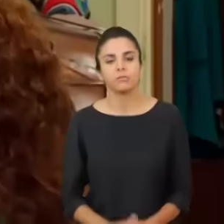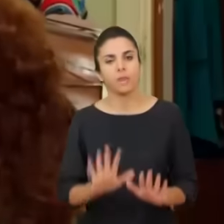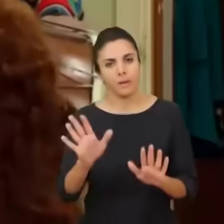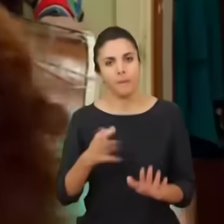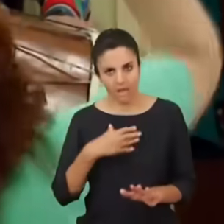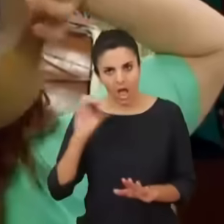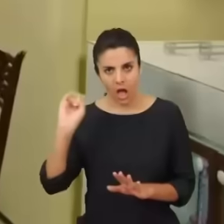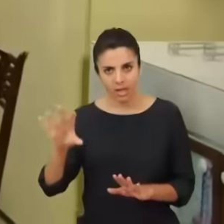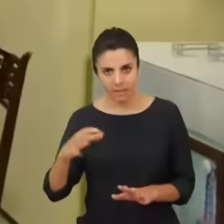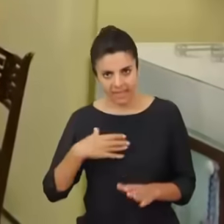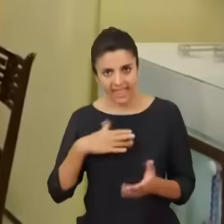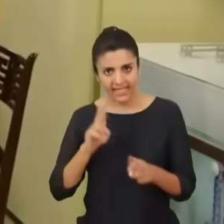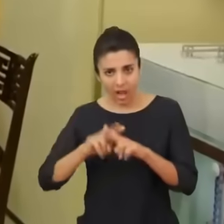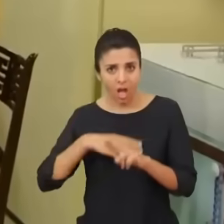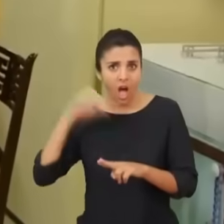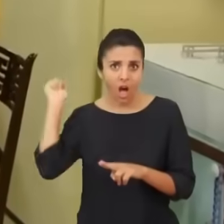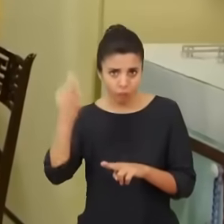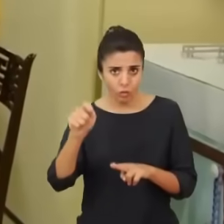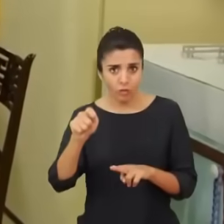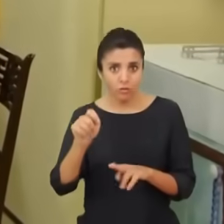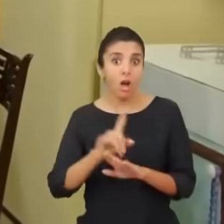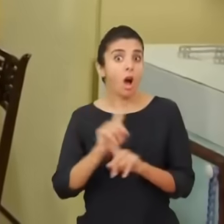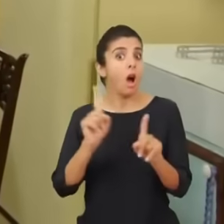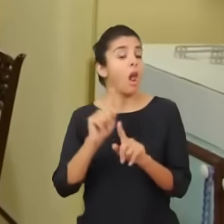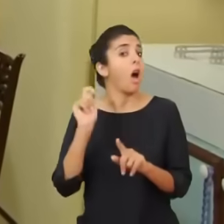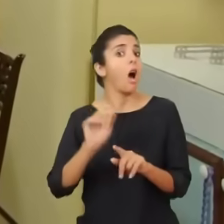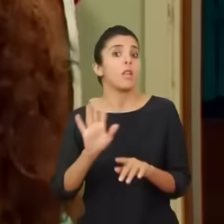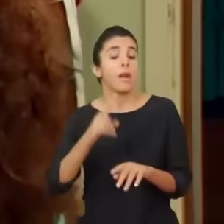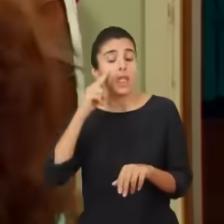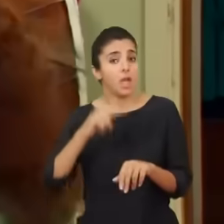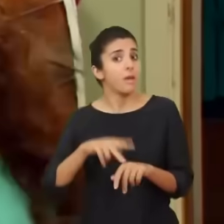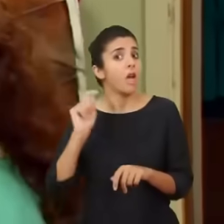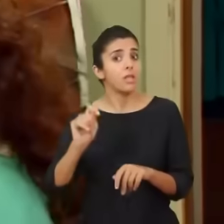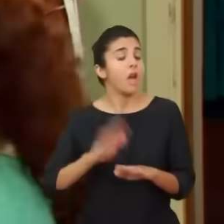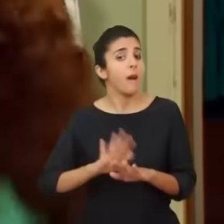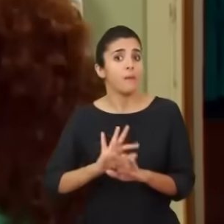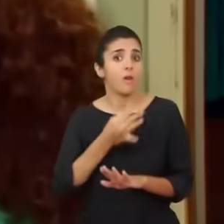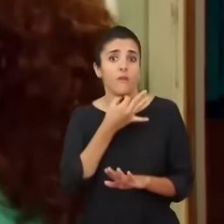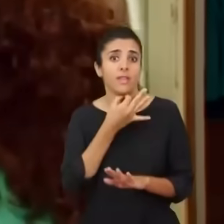Yok. At. Atma vallahi. Vallahi atma. Yemin ediyorum atma bak. Atmadı.